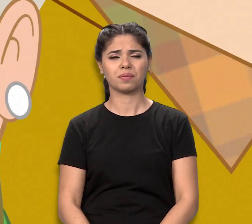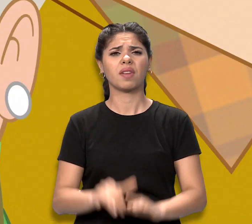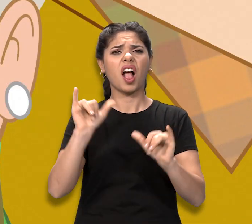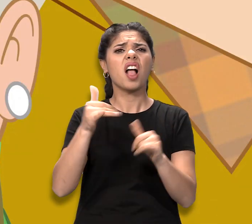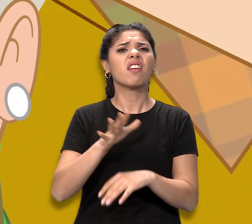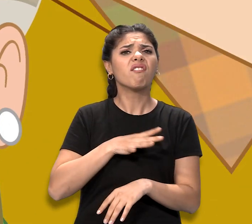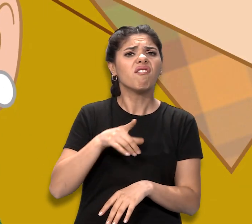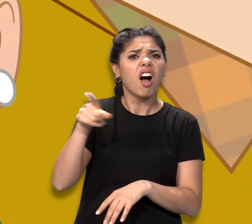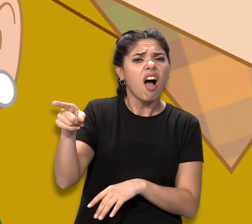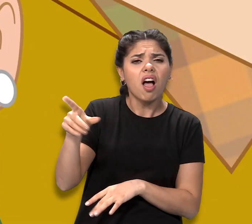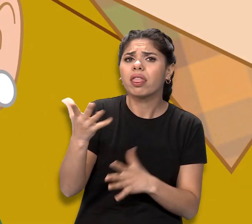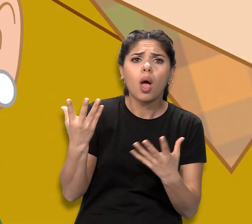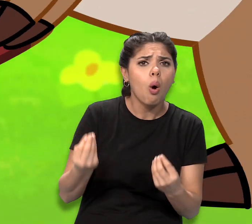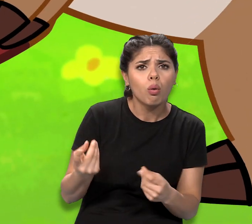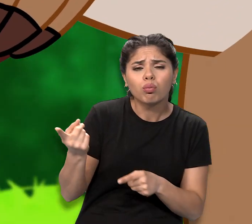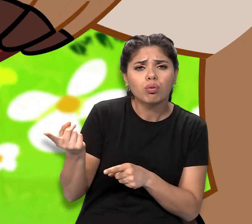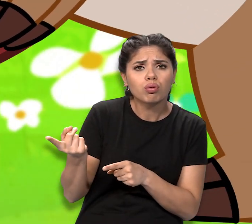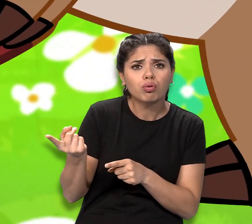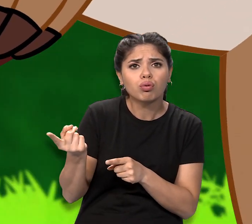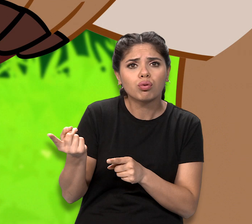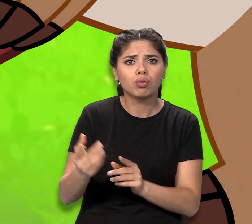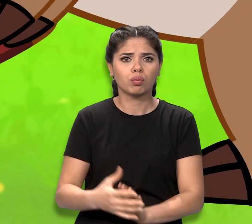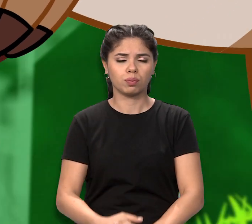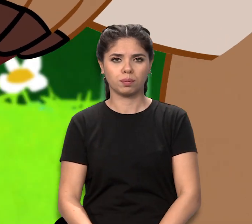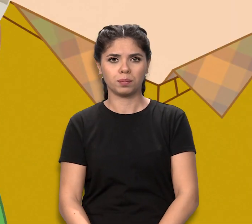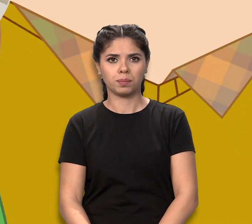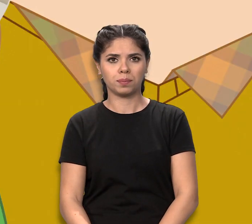Canı yanıyor galiba. Nesi var bunun?